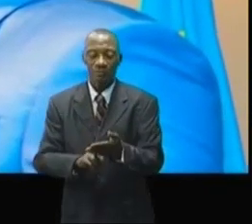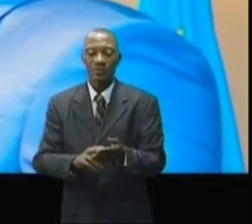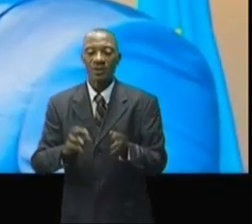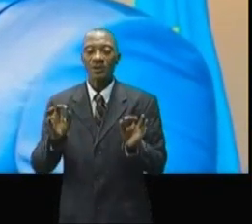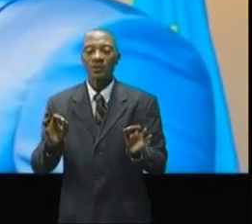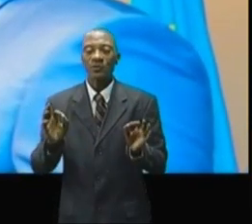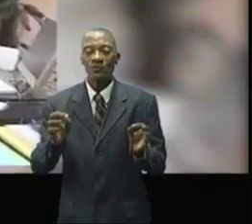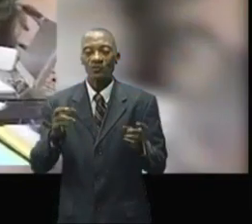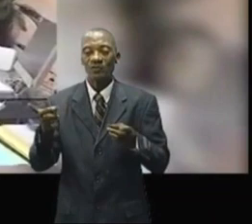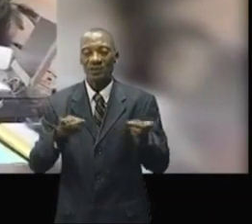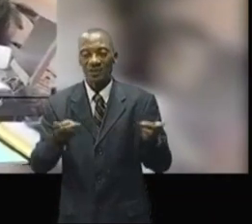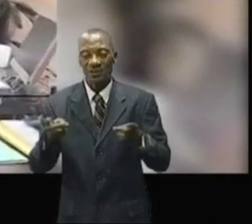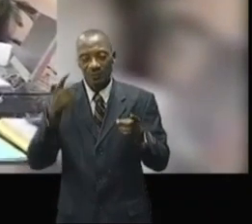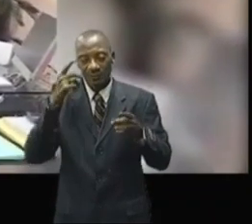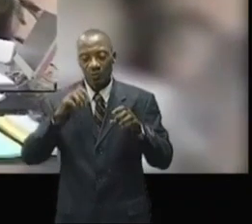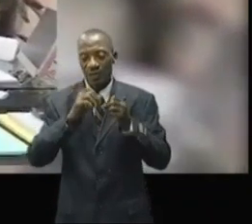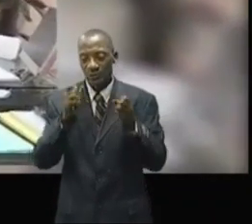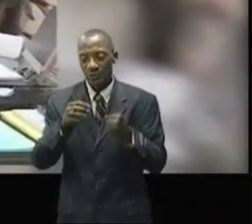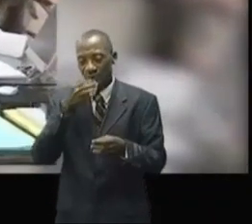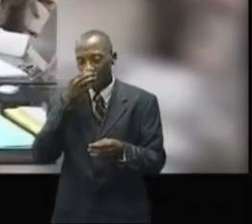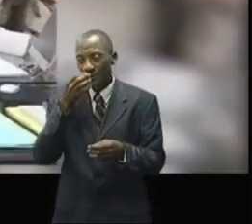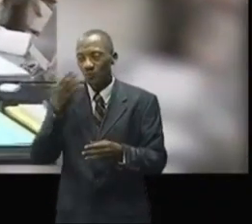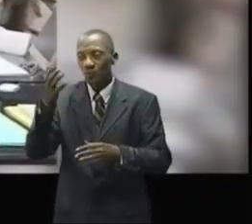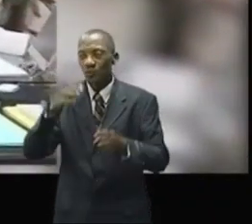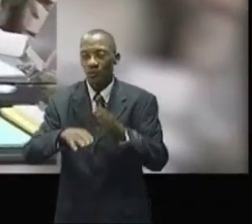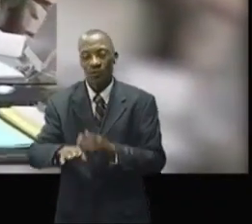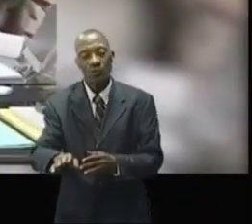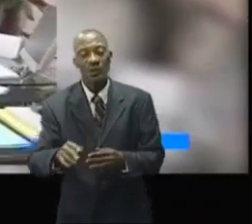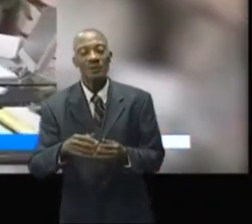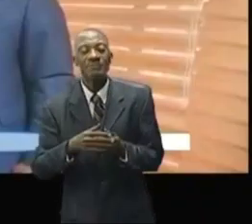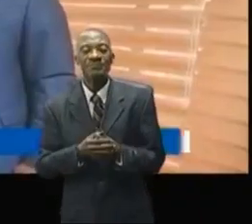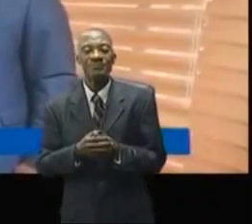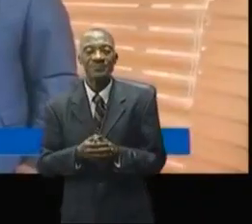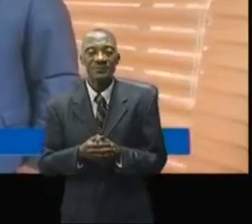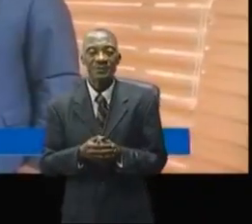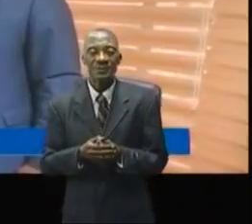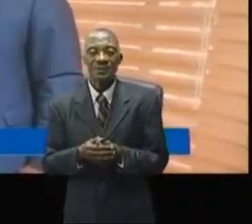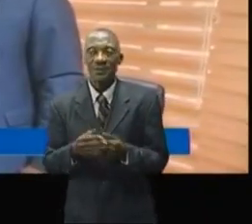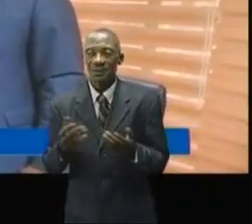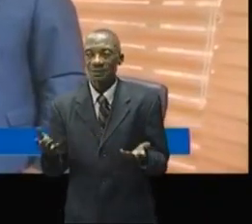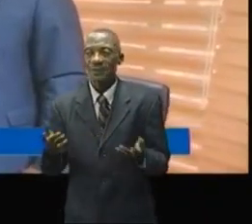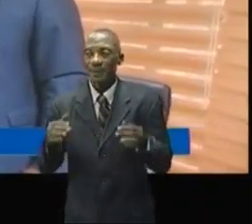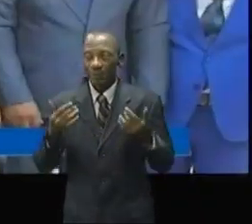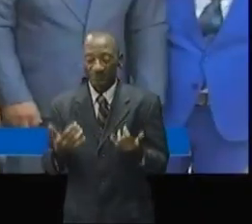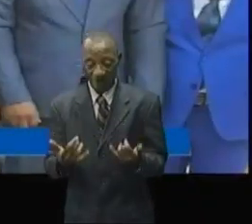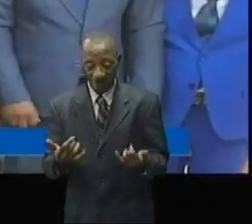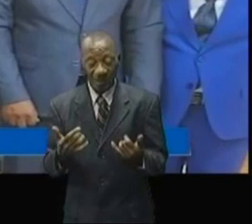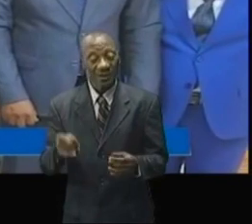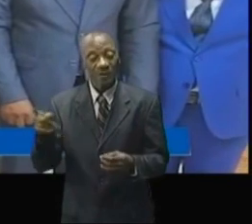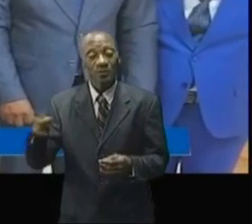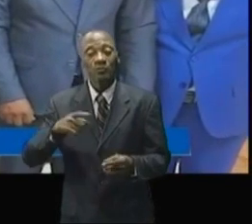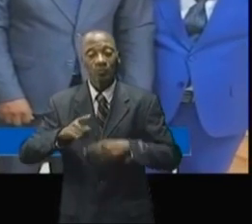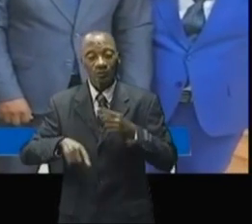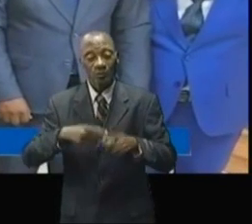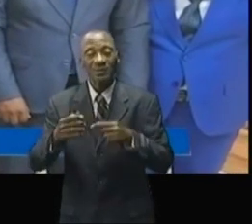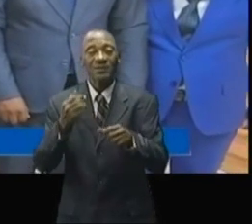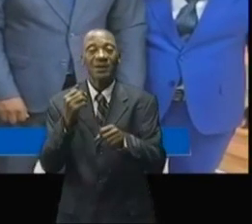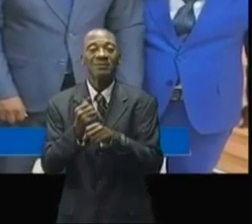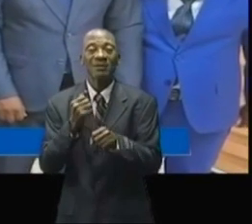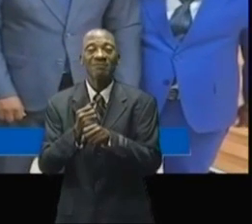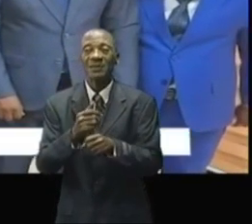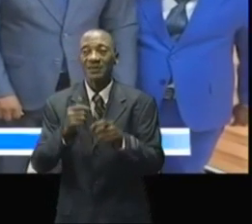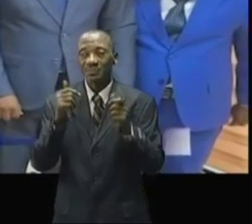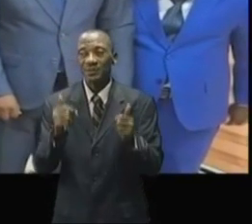Monsenepo Mototo a tant concrétisé sa promesse faite au chef de l'État, Félix-Antoine Tshisekedi Tshilombo, lors de